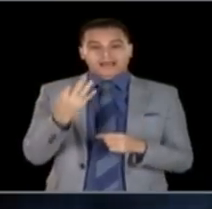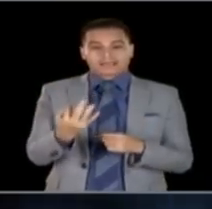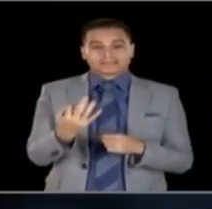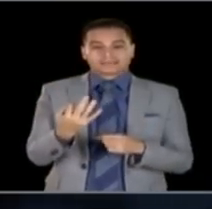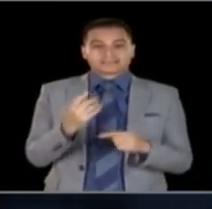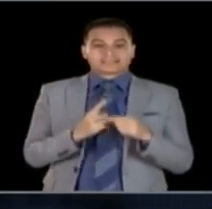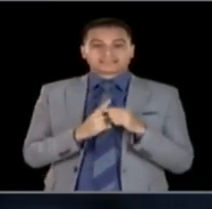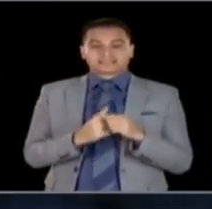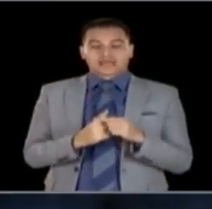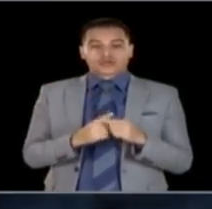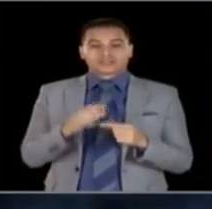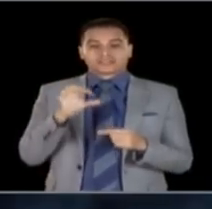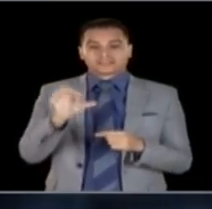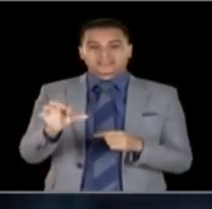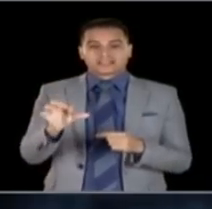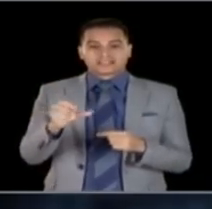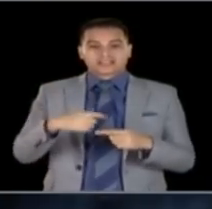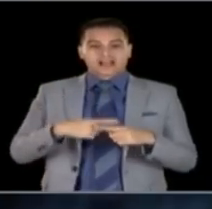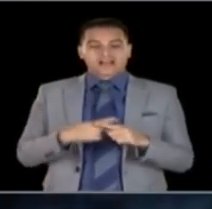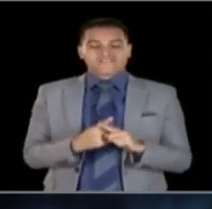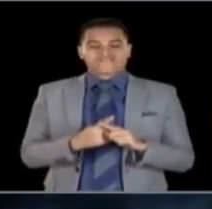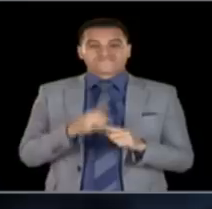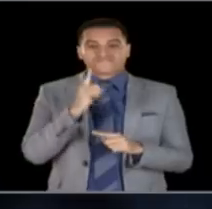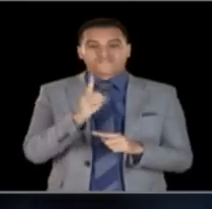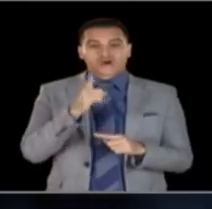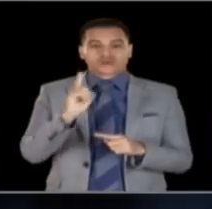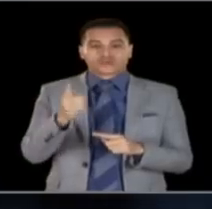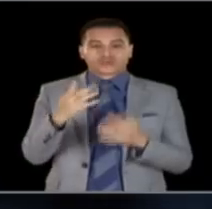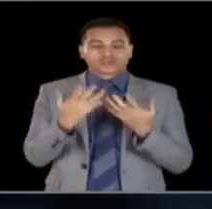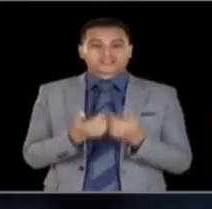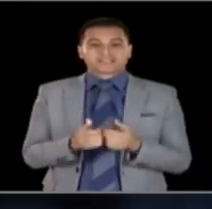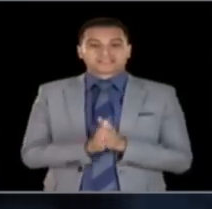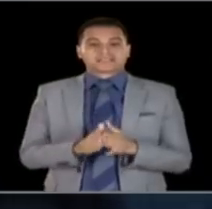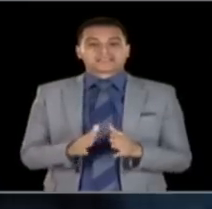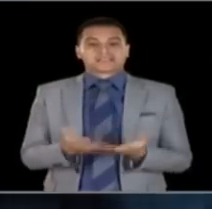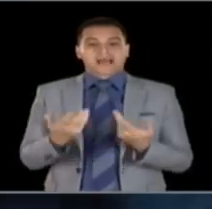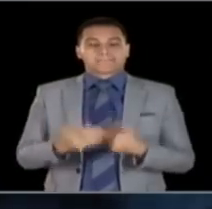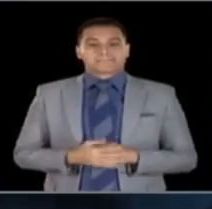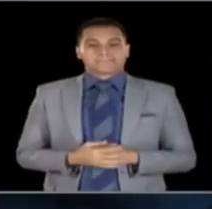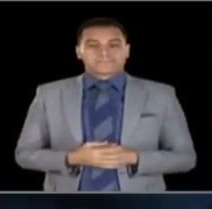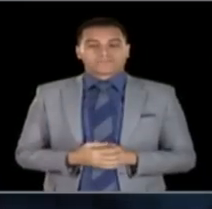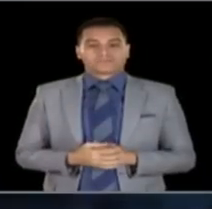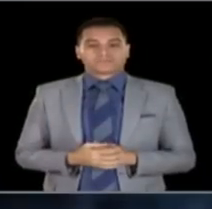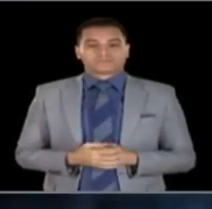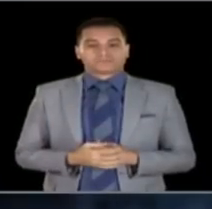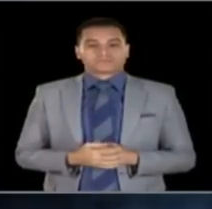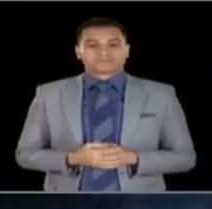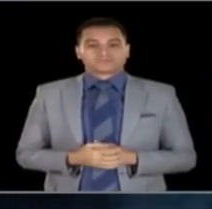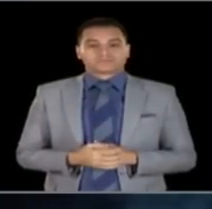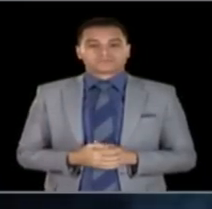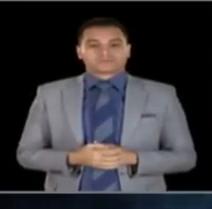على 3 زائد 9 في 11 يساوي